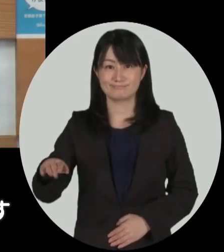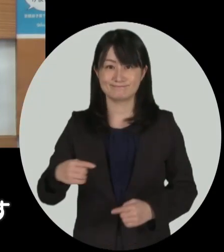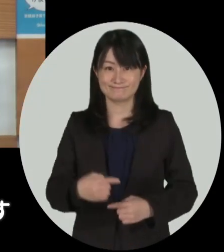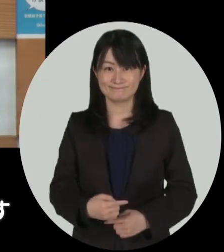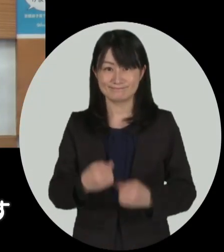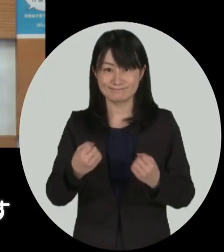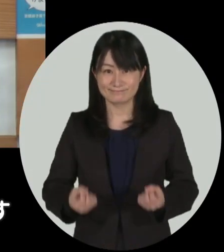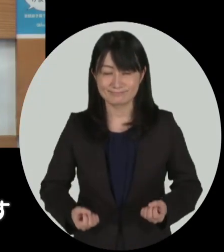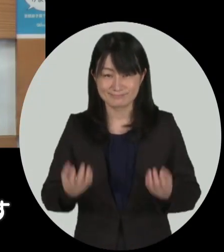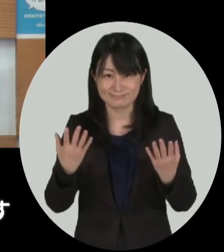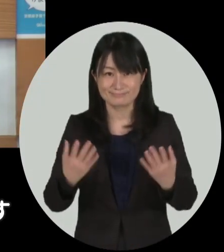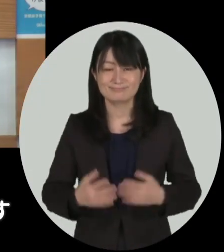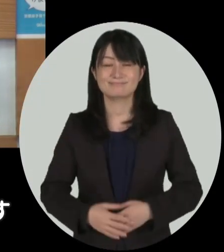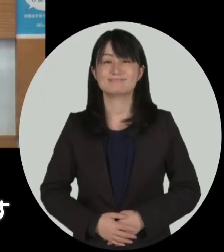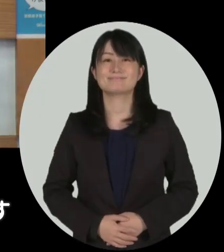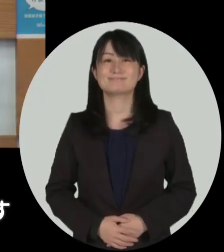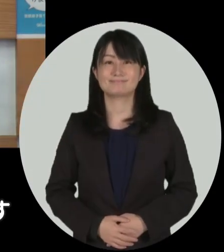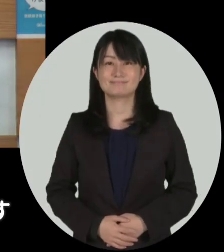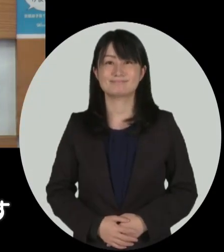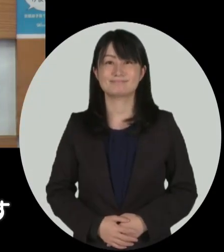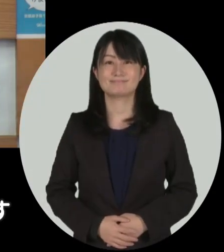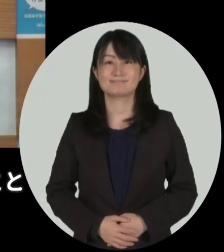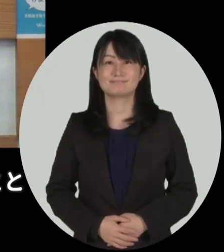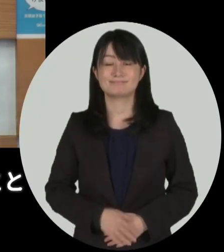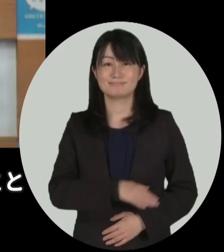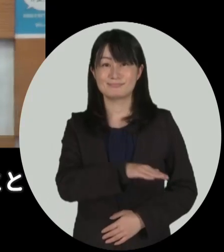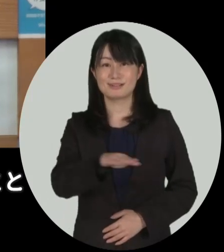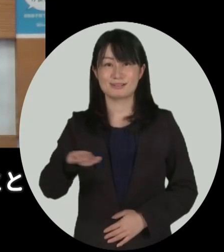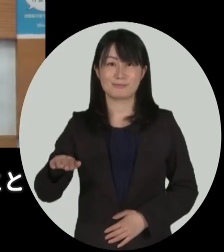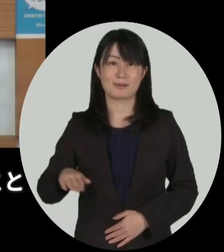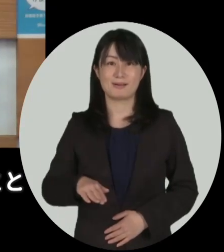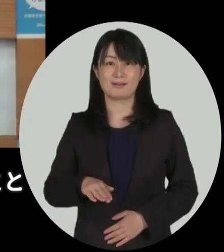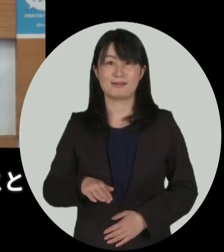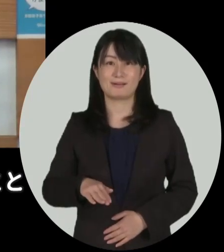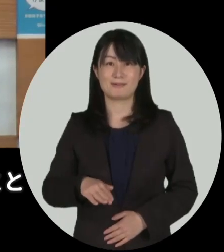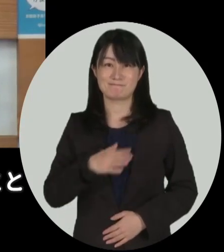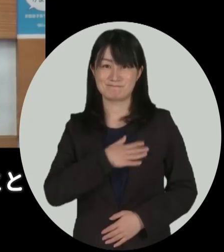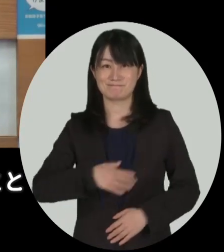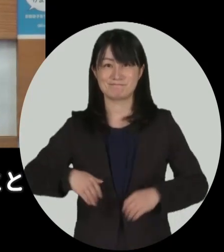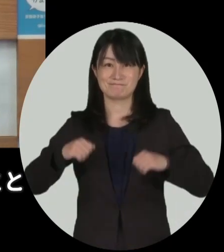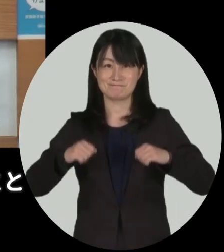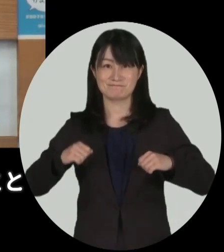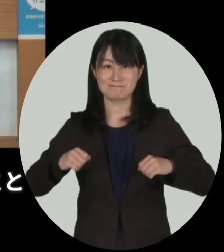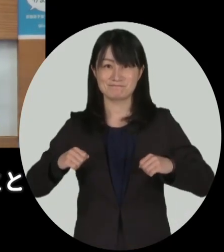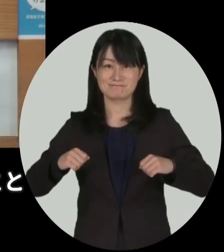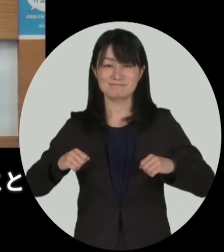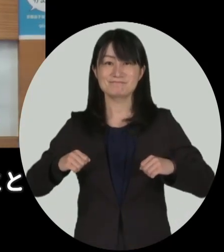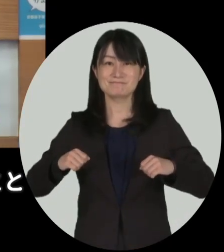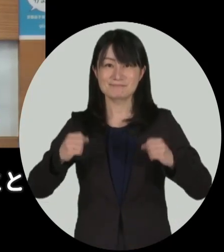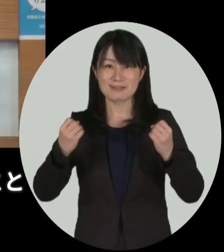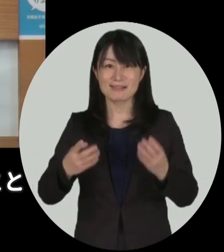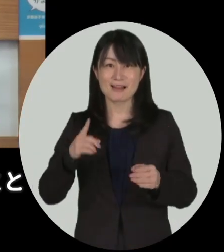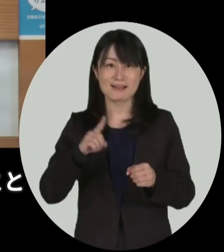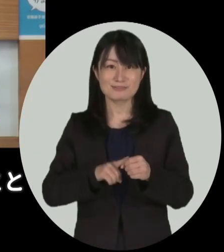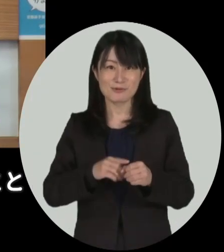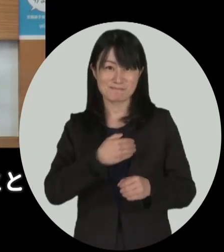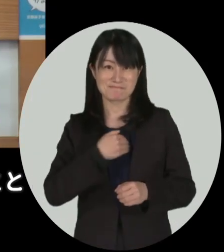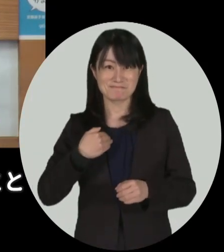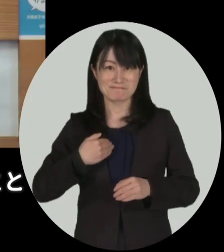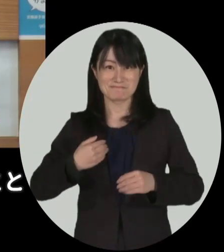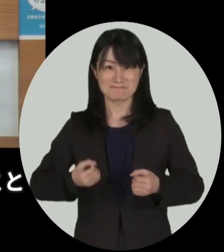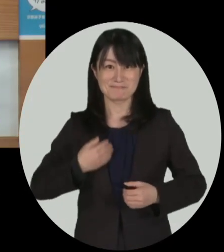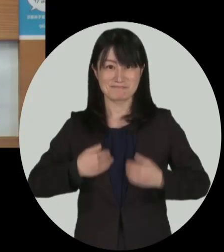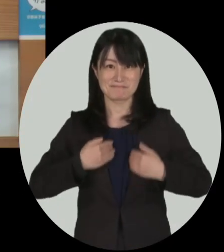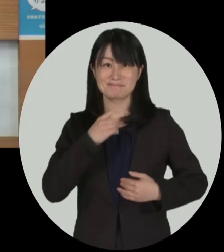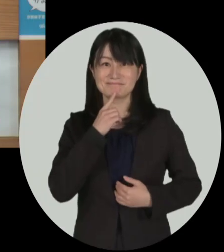皆様新年明けましておめでとうございます。皆様には健やかに新春を迎えられたことと喜びを申し上げたいと思います